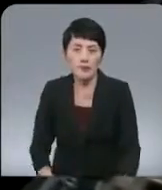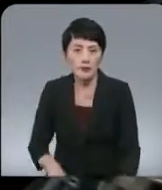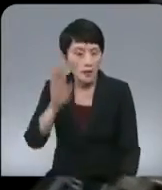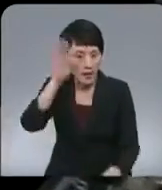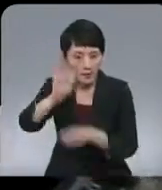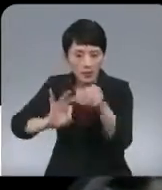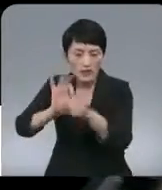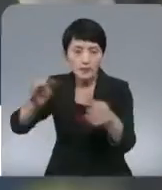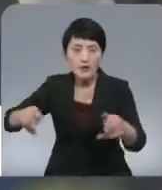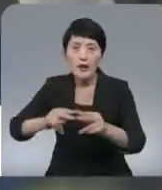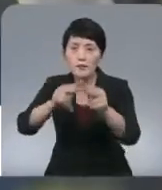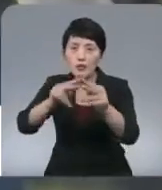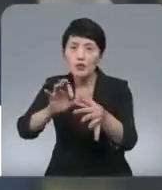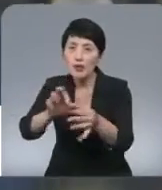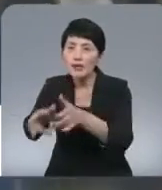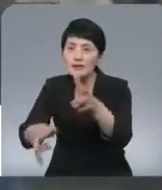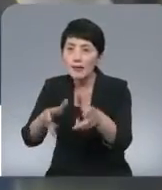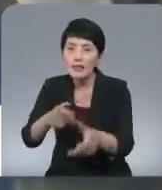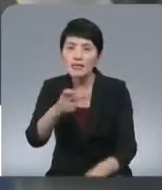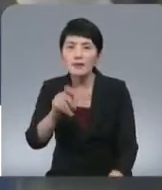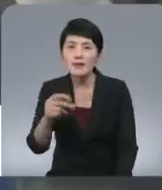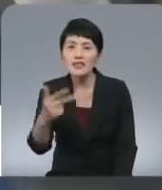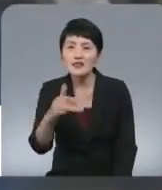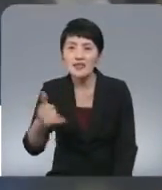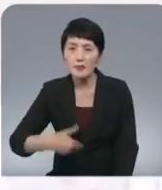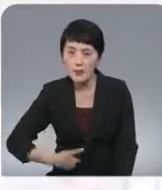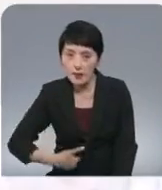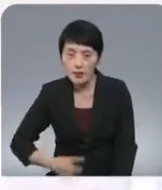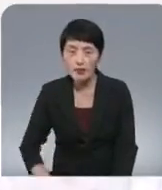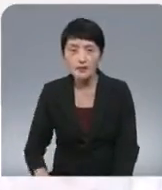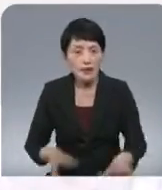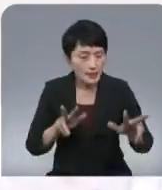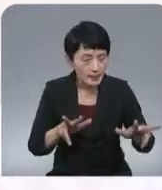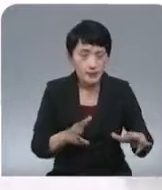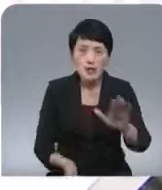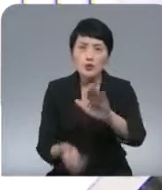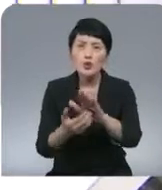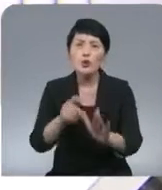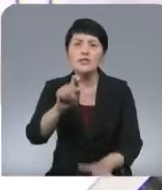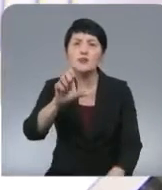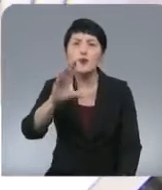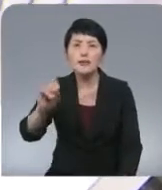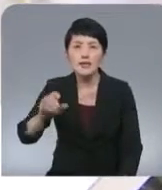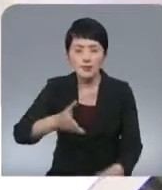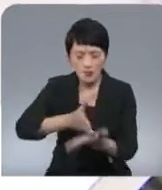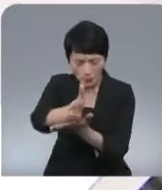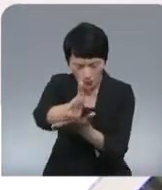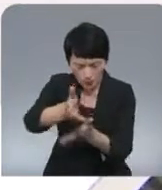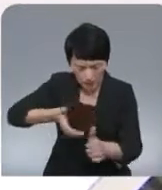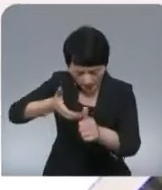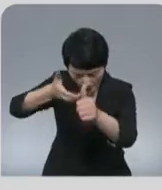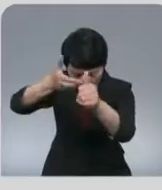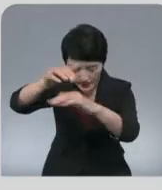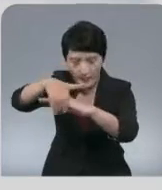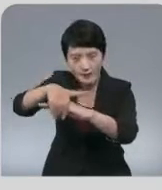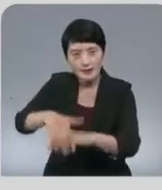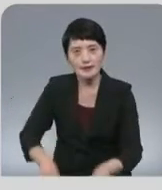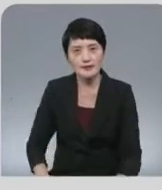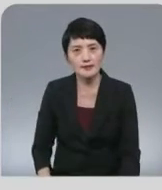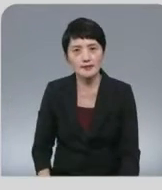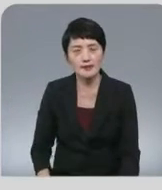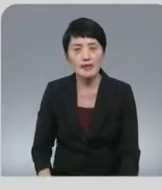решите проблему нехватки рабочей силы которую испытывают электронные гиганты и samsung electronics и